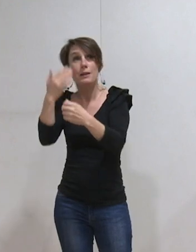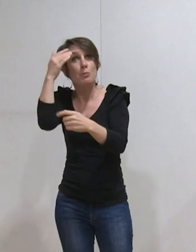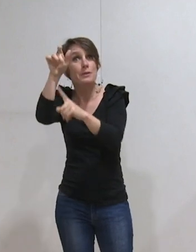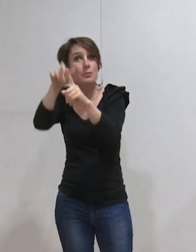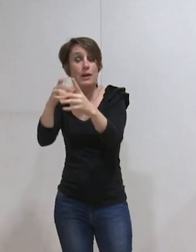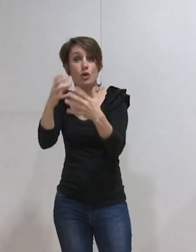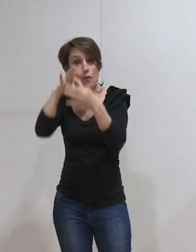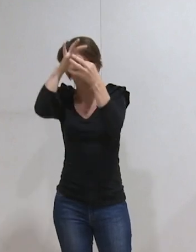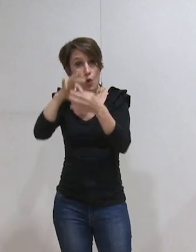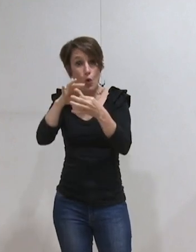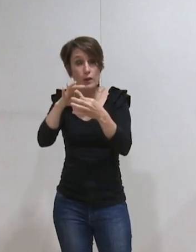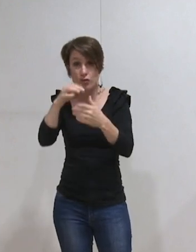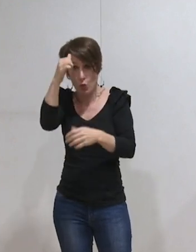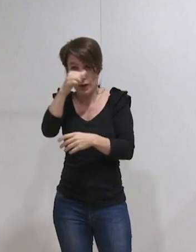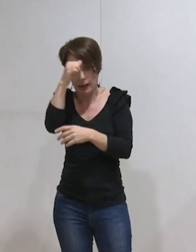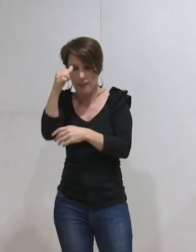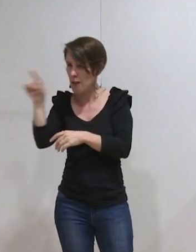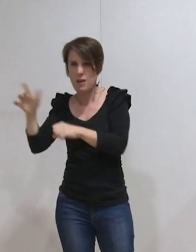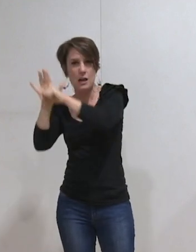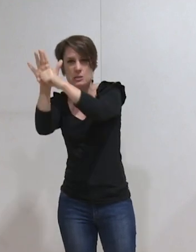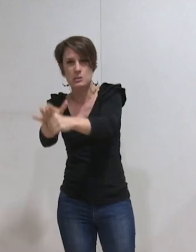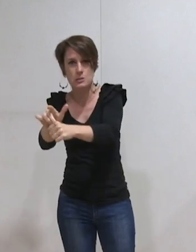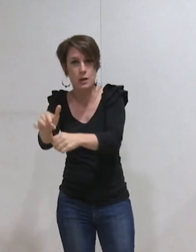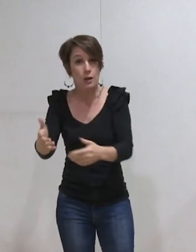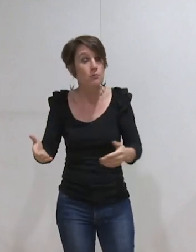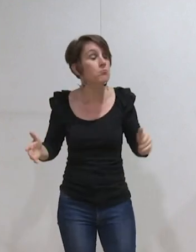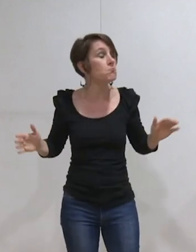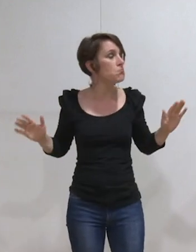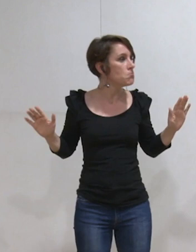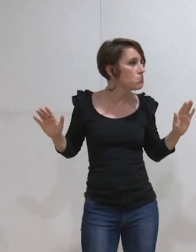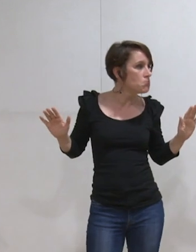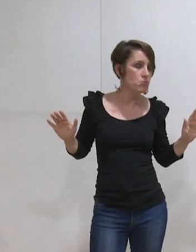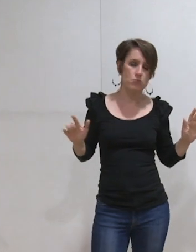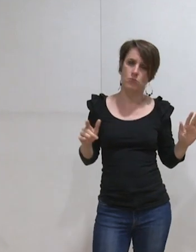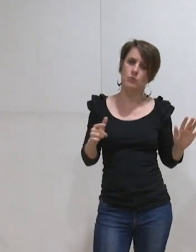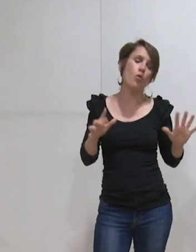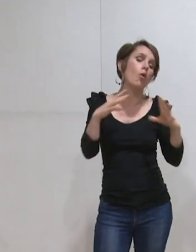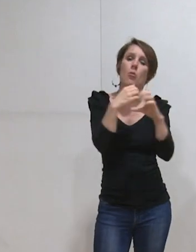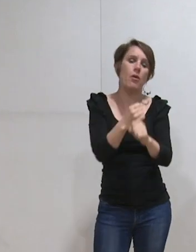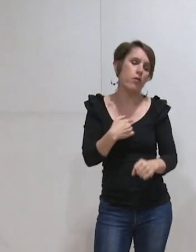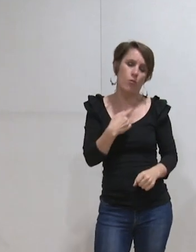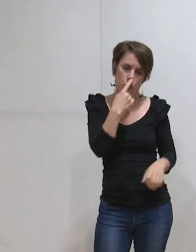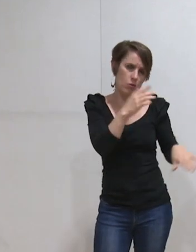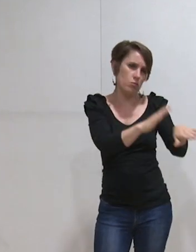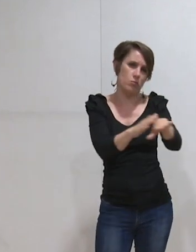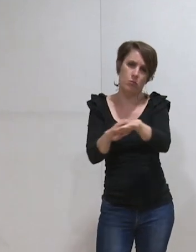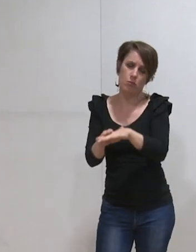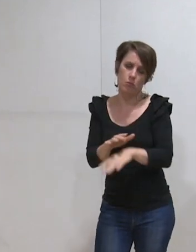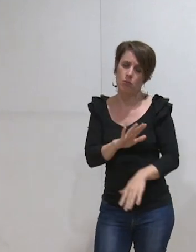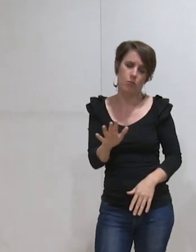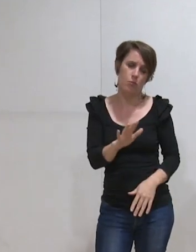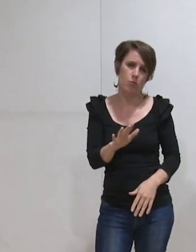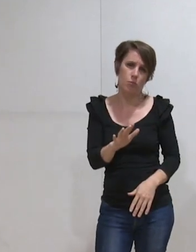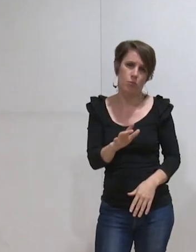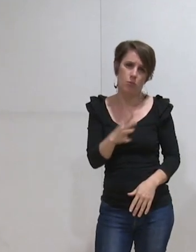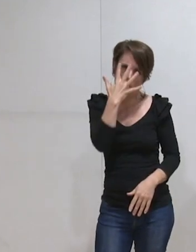chrétienne tout ça pour dire que cela ne nous semble pas bien sérieux pas bien conforme à